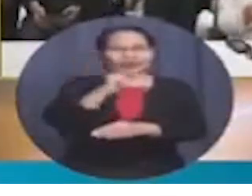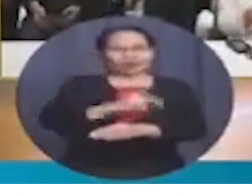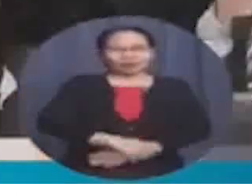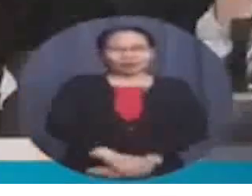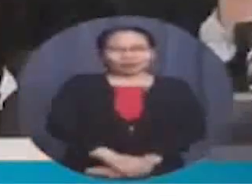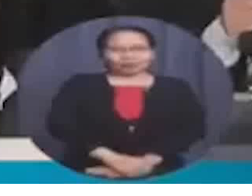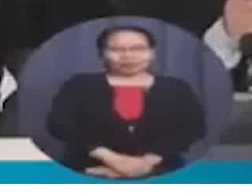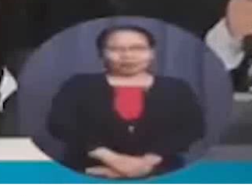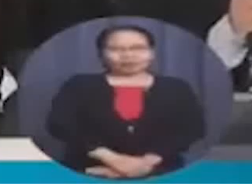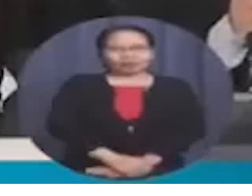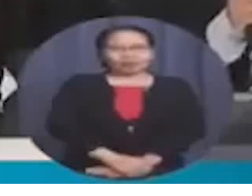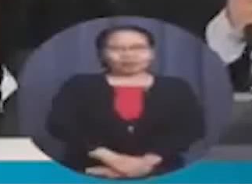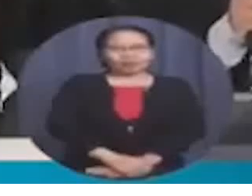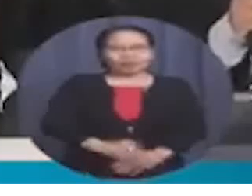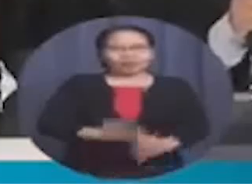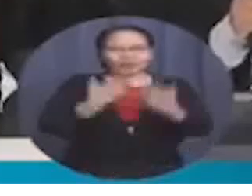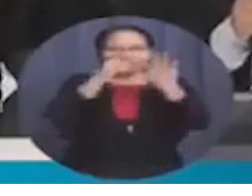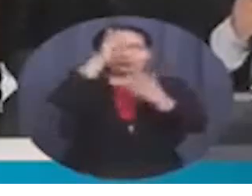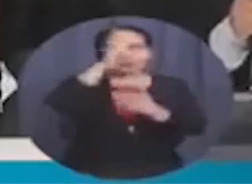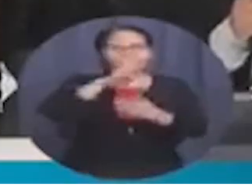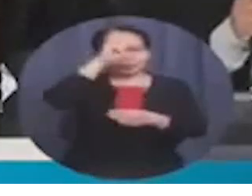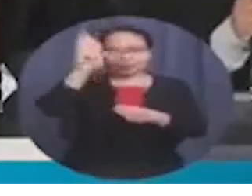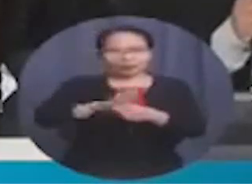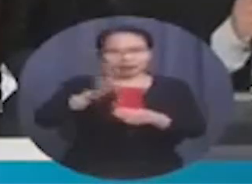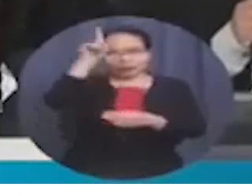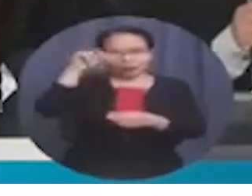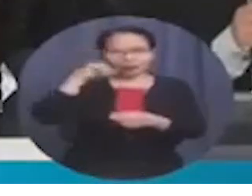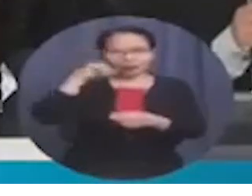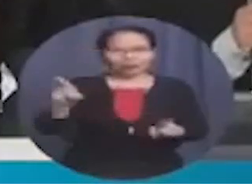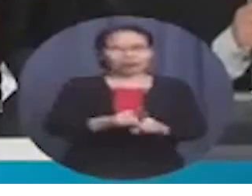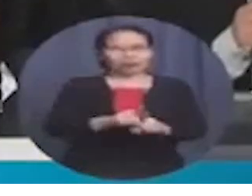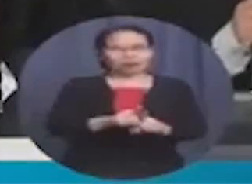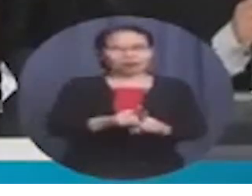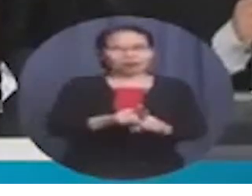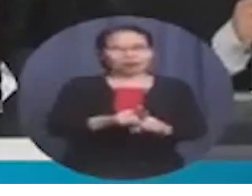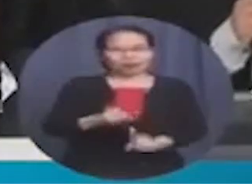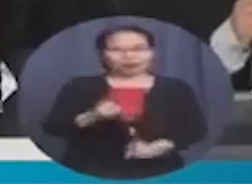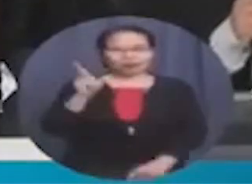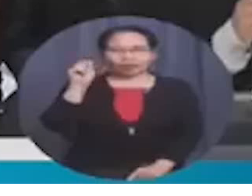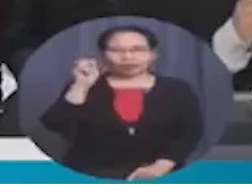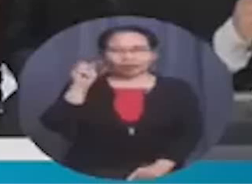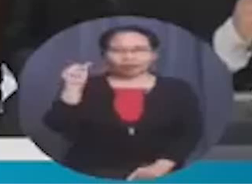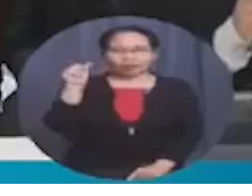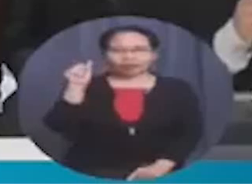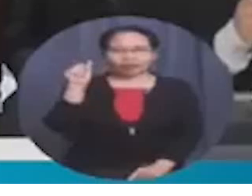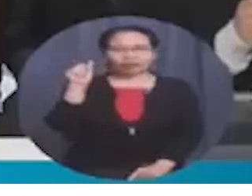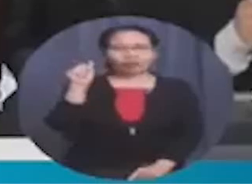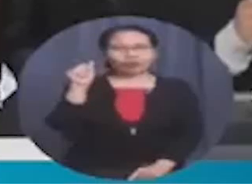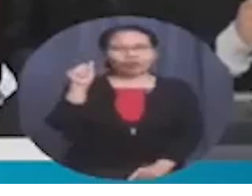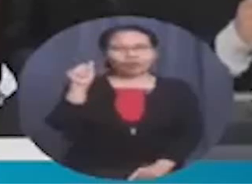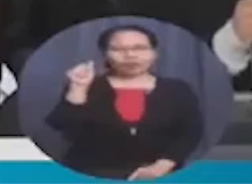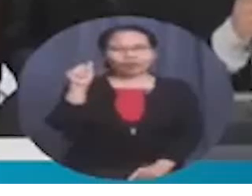Opo, salamat po sa Diyos, kapatid na Daniel. Kapatid na Eli, narito po si kapatid na Lorna Purukawa, ang isa po sa ating